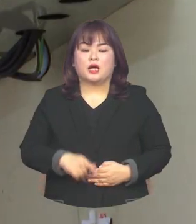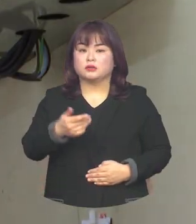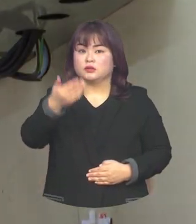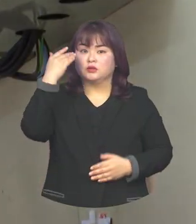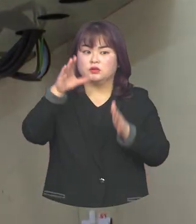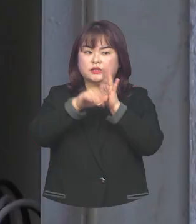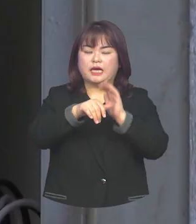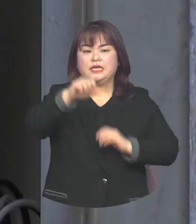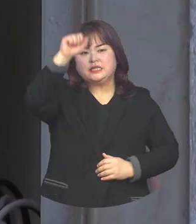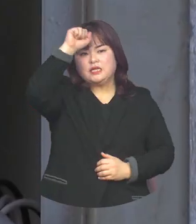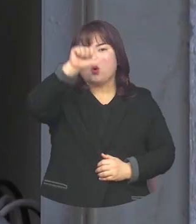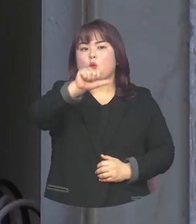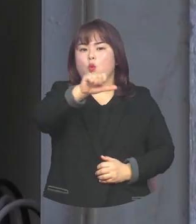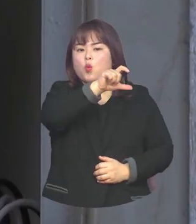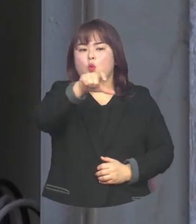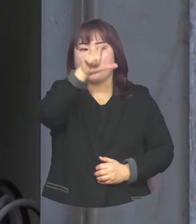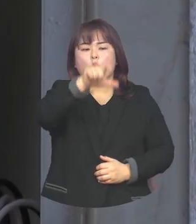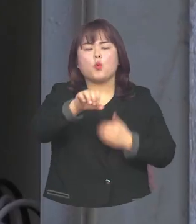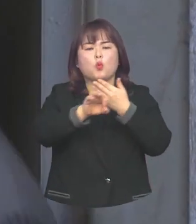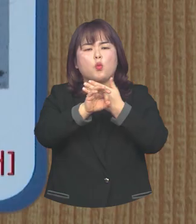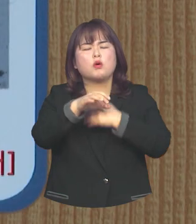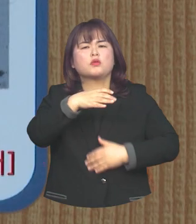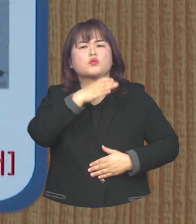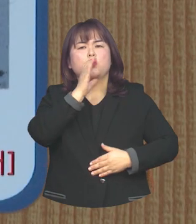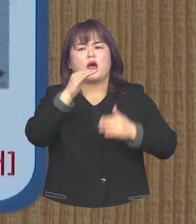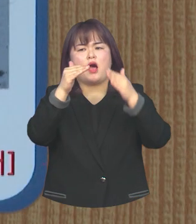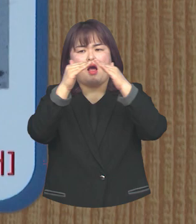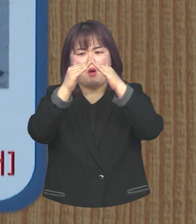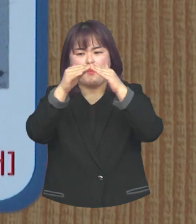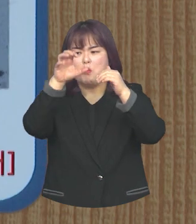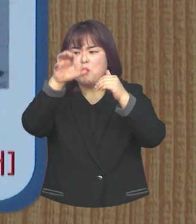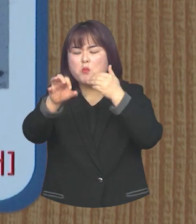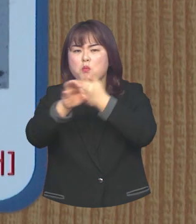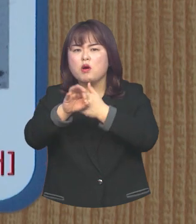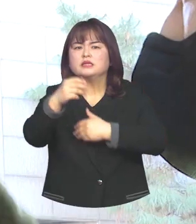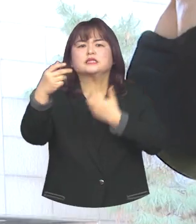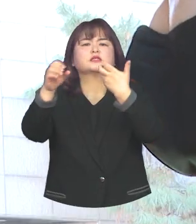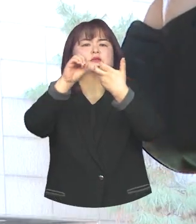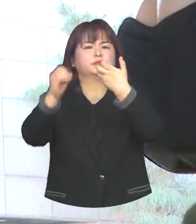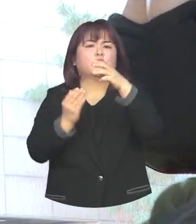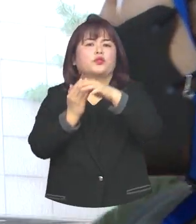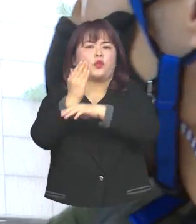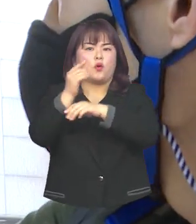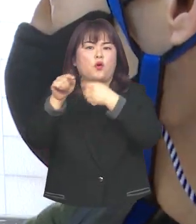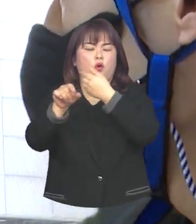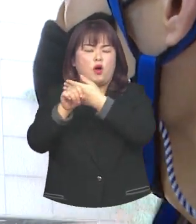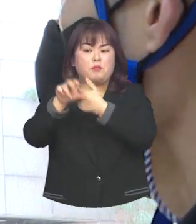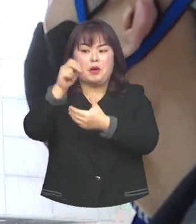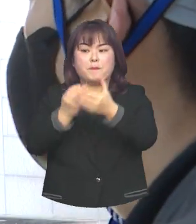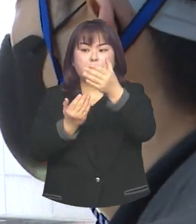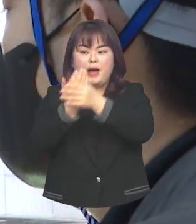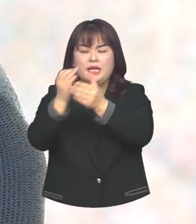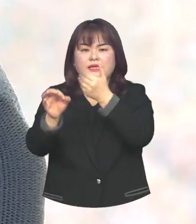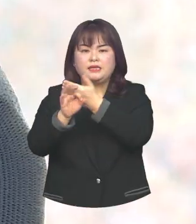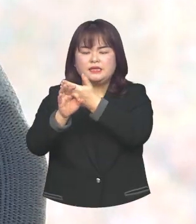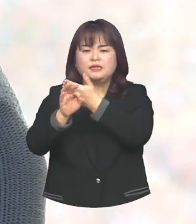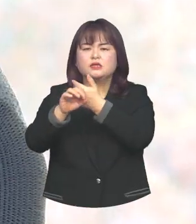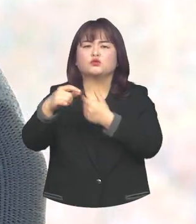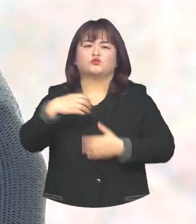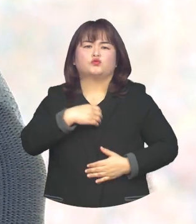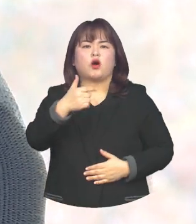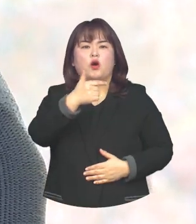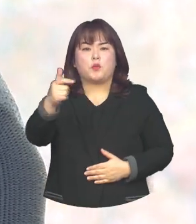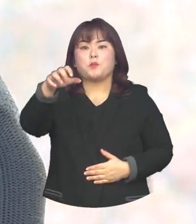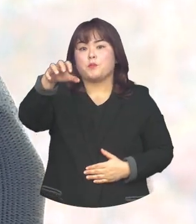그간 신갈 오거리 부근은 노후 건축물이 전체 70%로 많아 누전으로 인한 화재 발생 시 큰 사고로 이어질